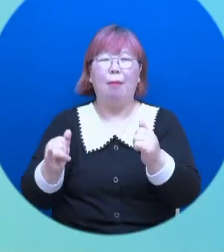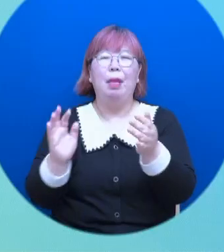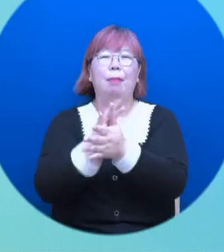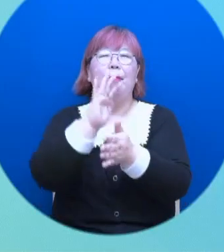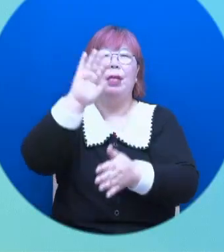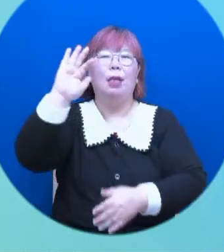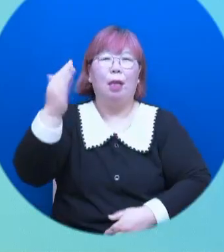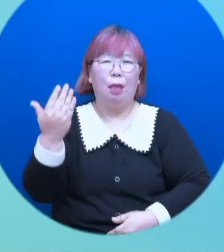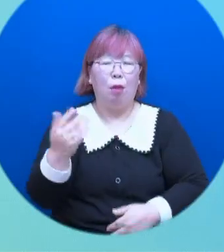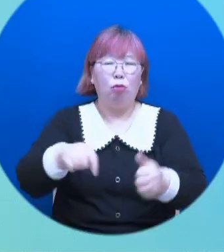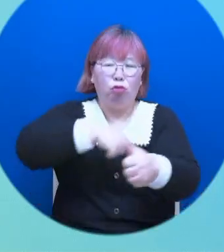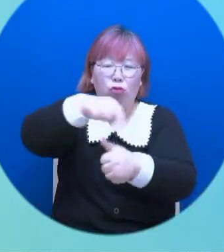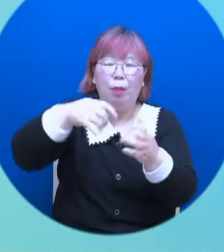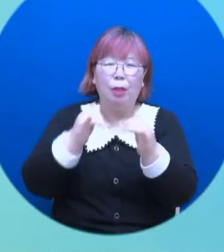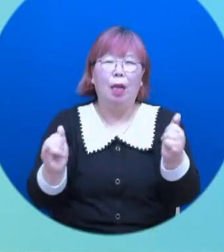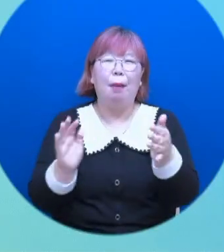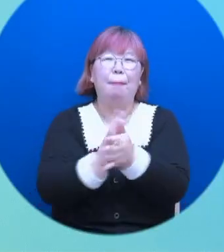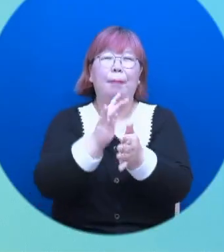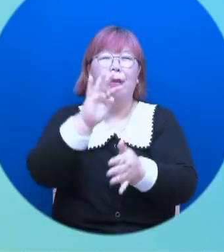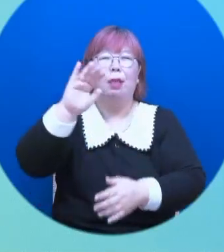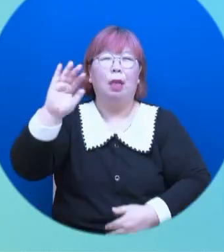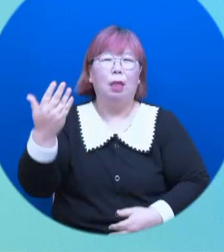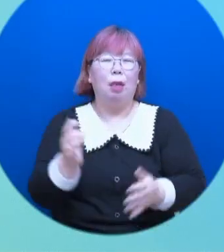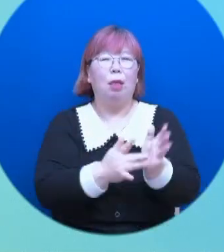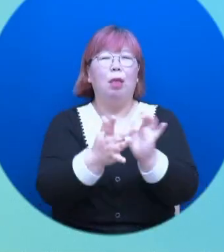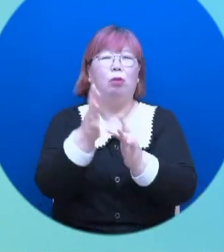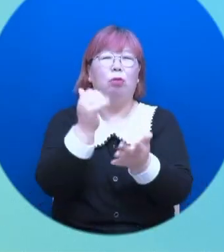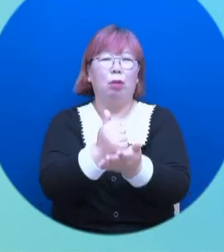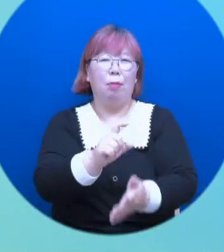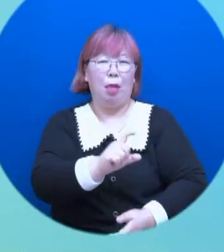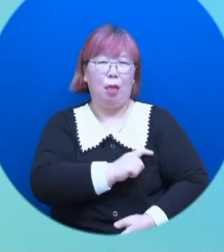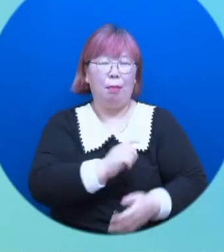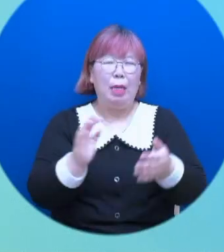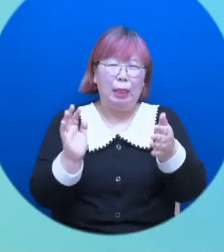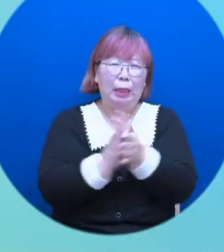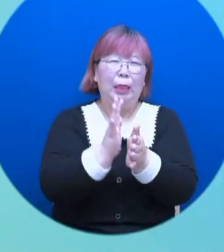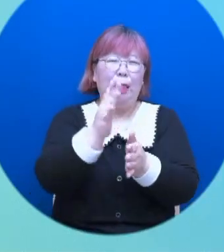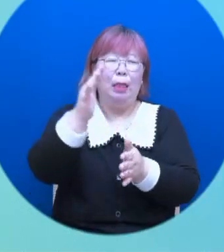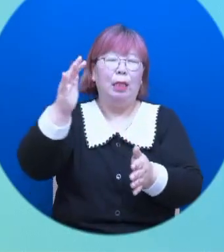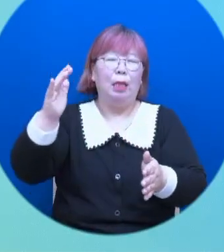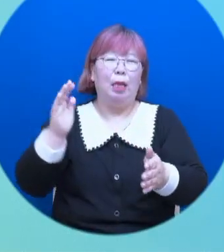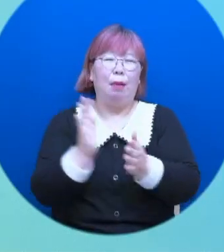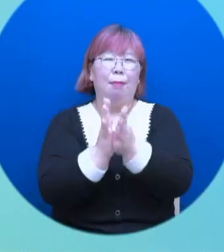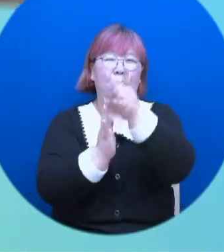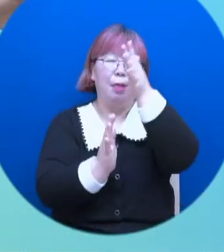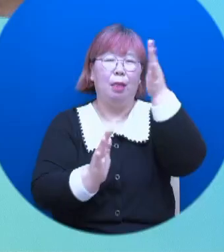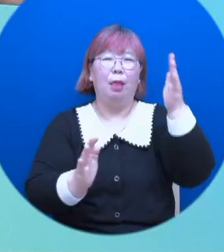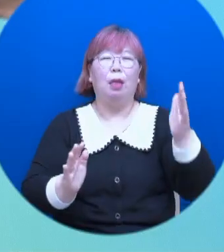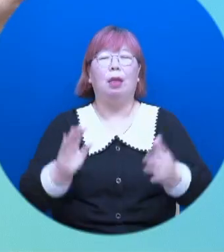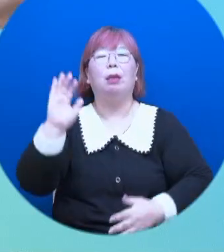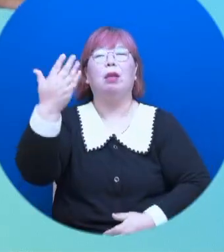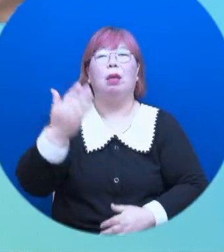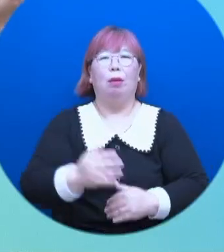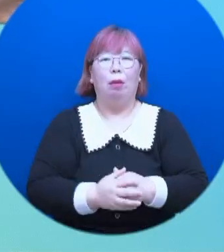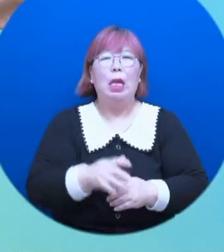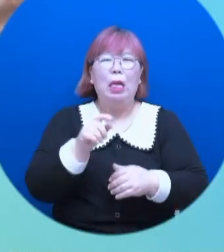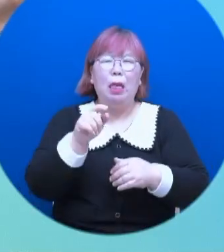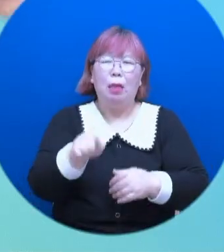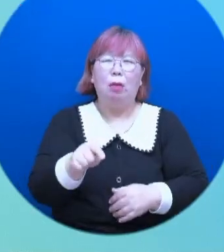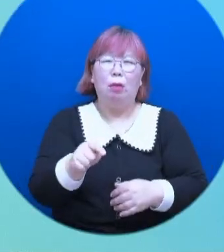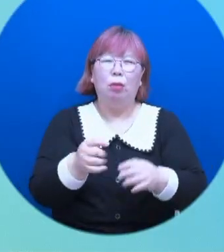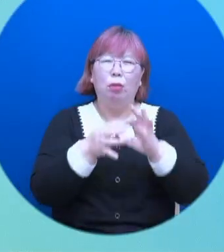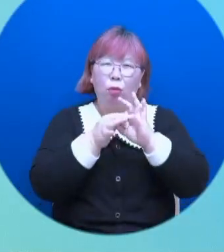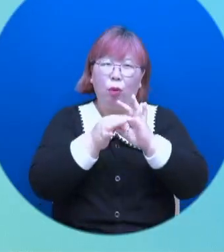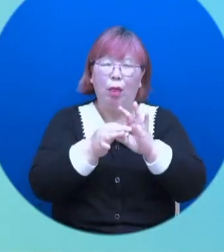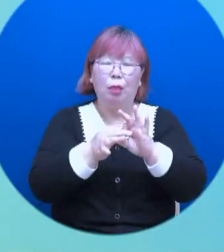은사로 말미암아 예수님의 이름이 더 찬란하게 빛나게 됩니다. 이 모든 것을 볼 때에 이루 말할 수